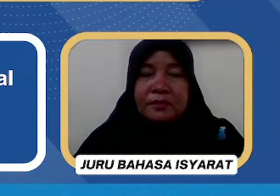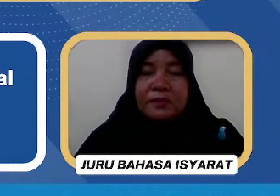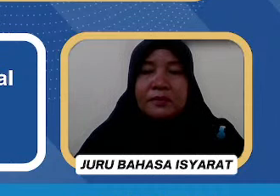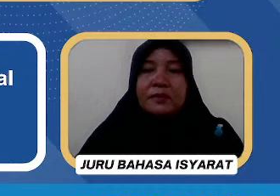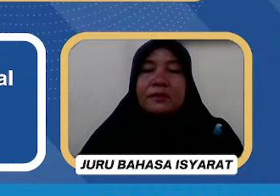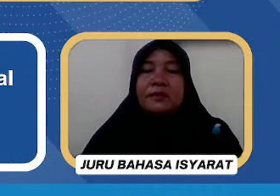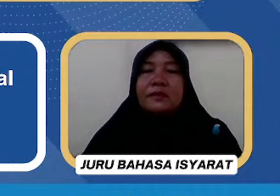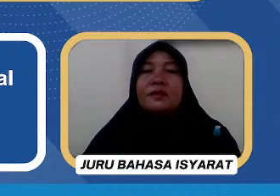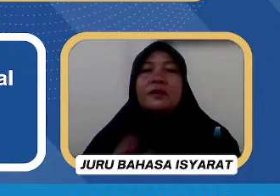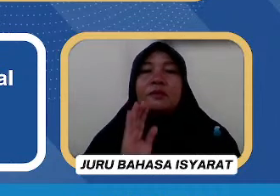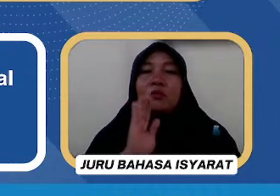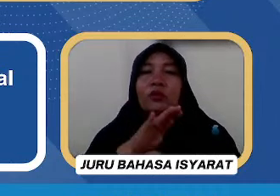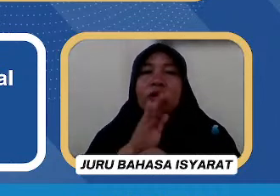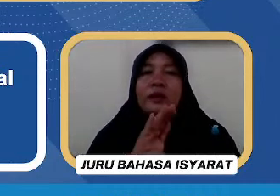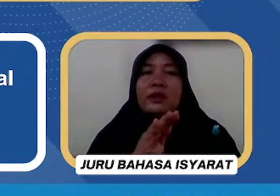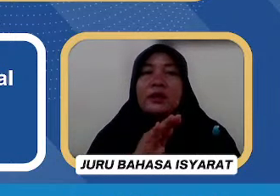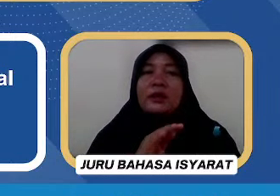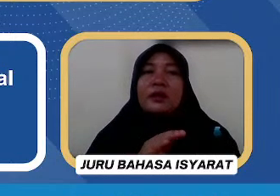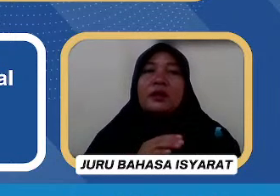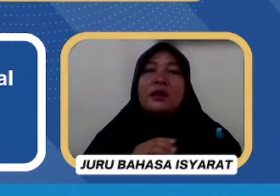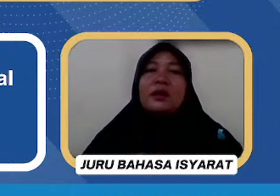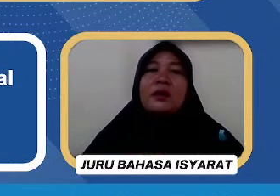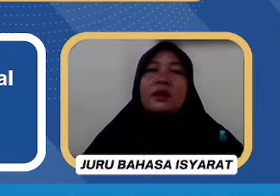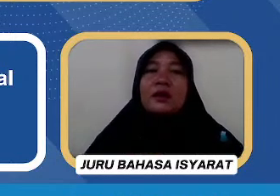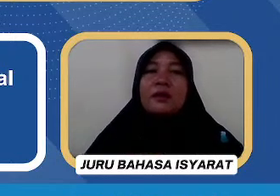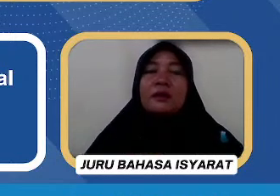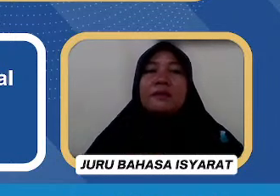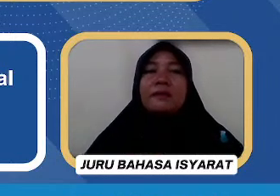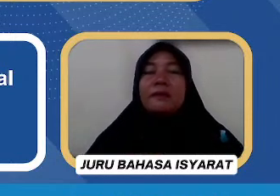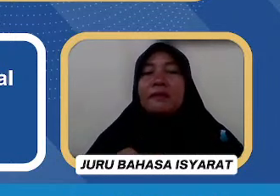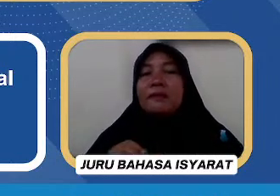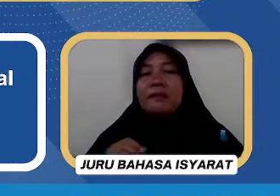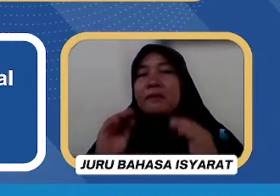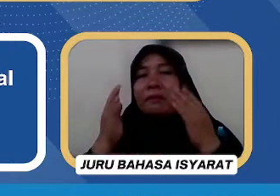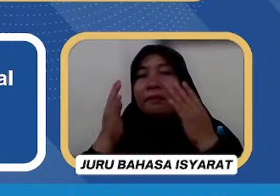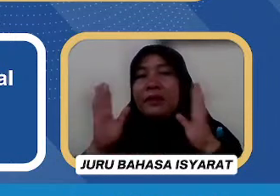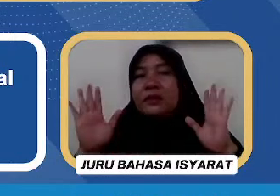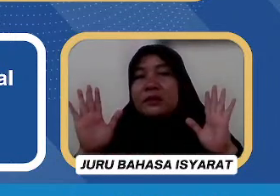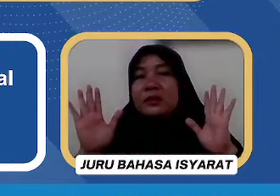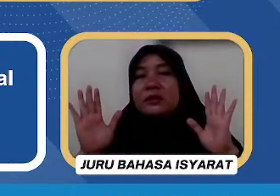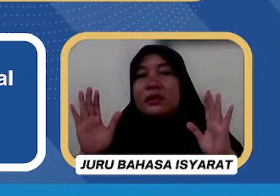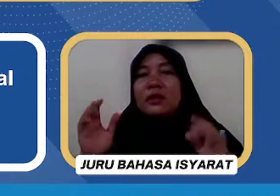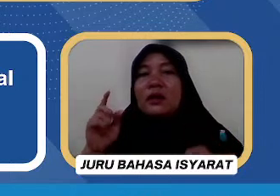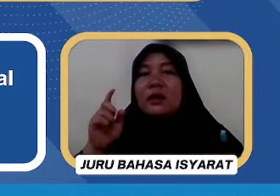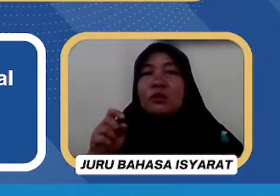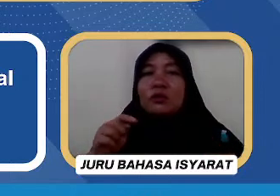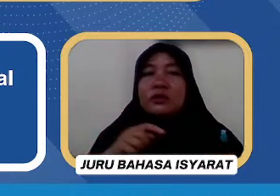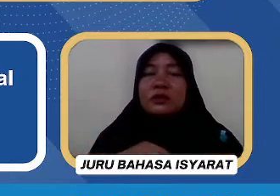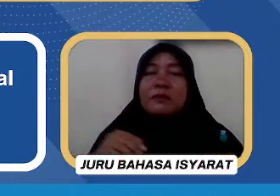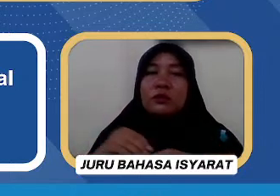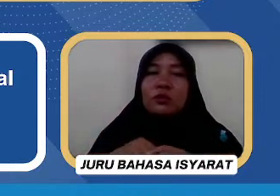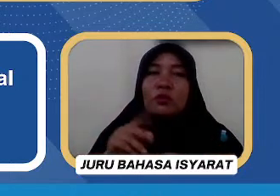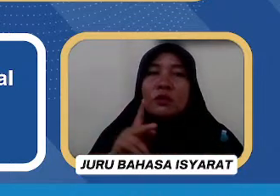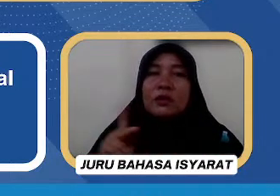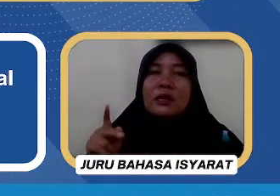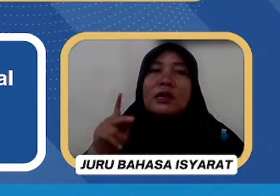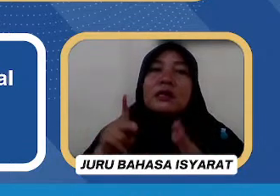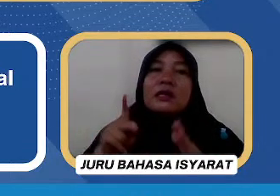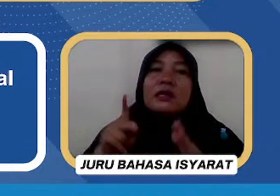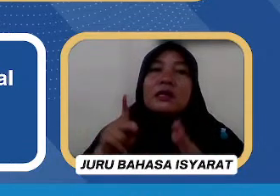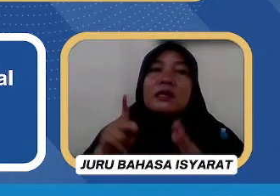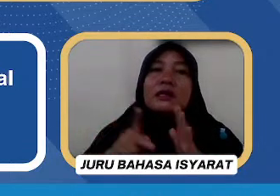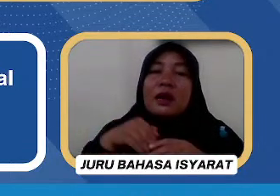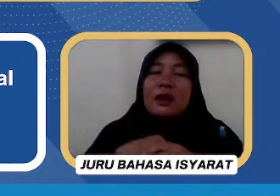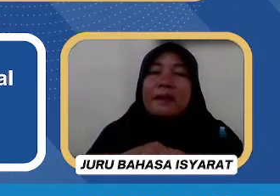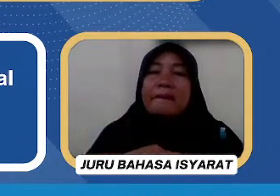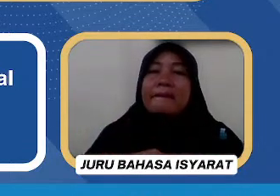dan kita jadikan basic dasar dalam berinteraksi di sosial media. Oke, seperti itu Dinda Siti, semoga